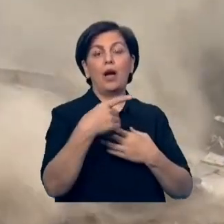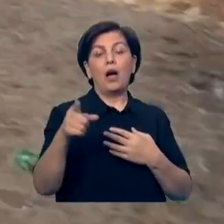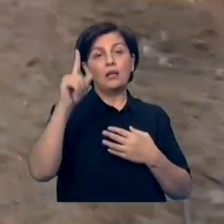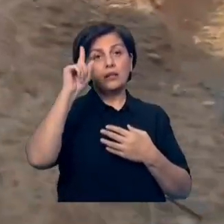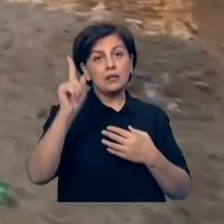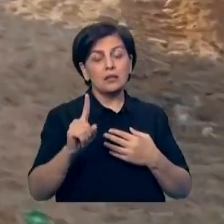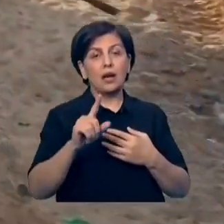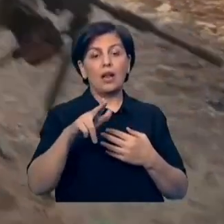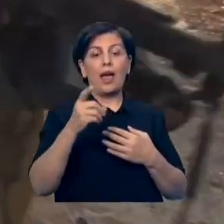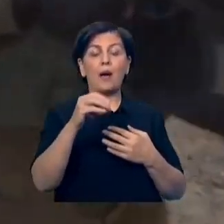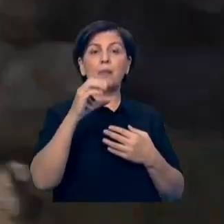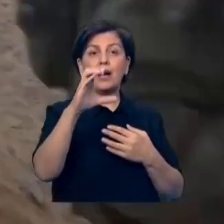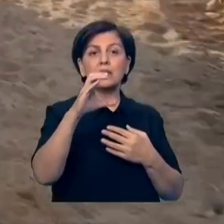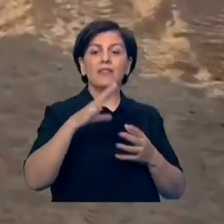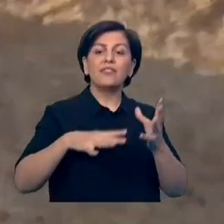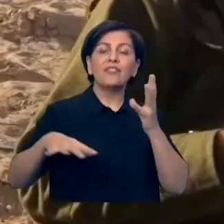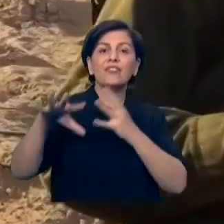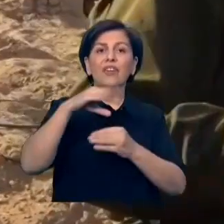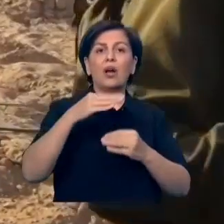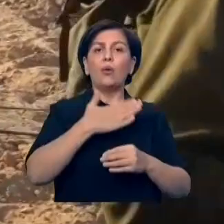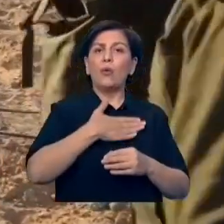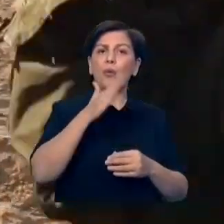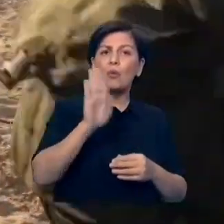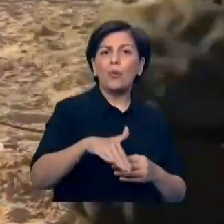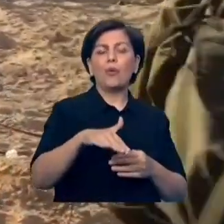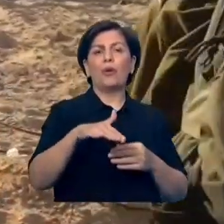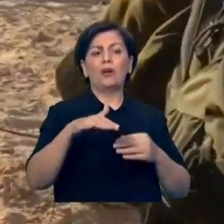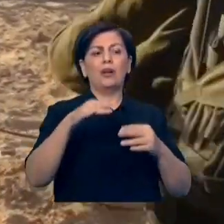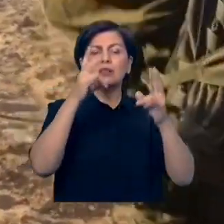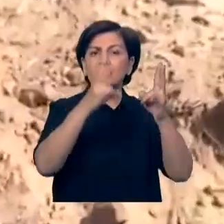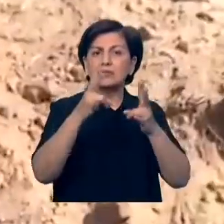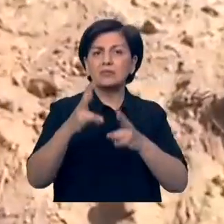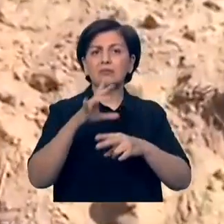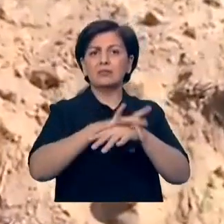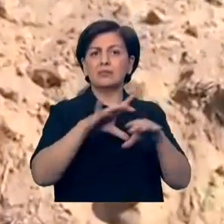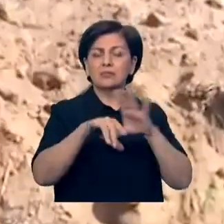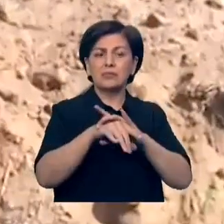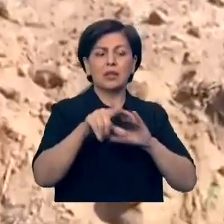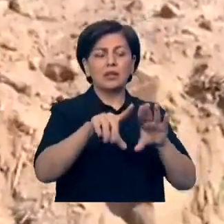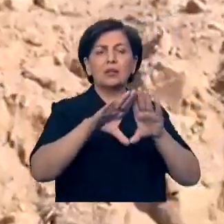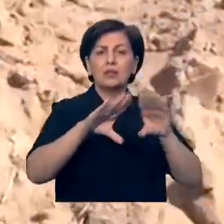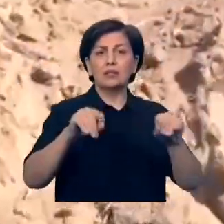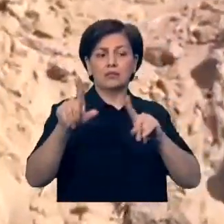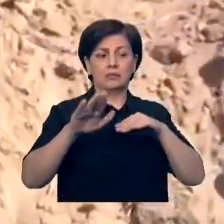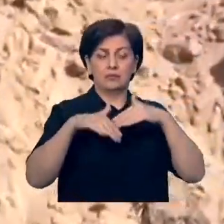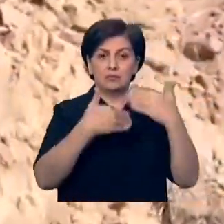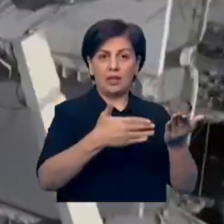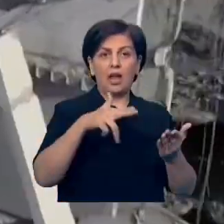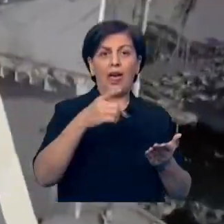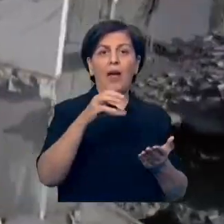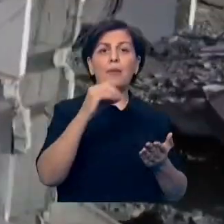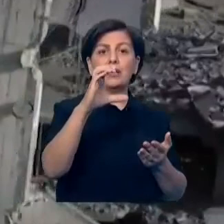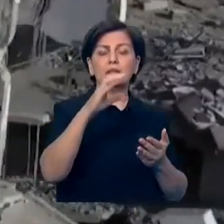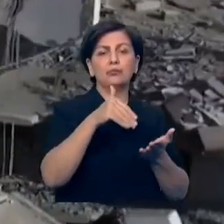bütün girovların azad edilməsi və cəsədlərin qəza zolağından geri qaytarılması müqabilində ateşkəs təklif etsə də, Həmas bunu